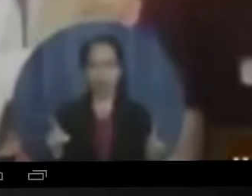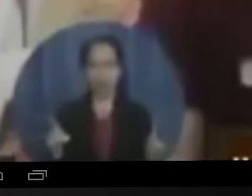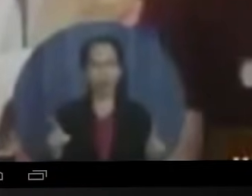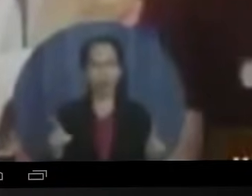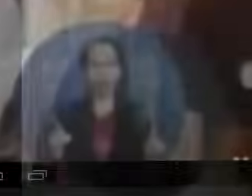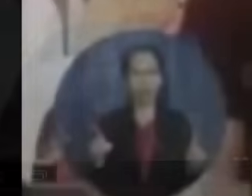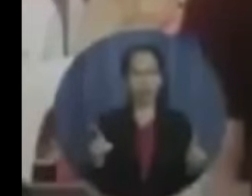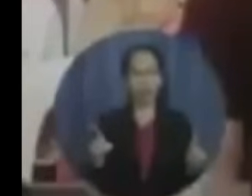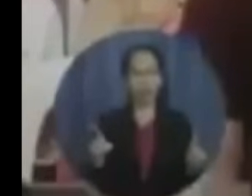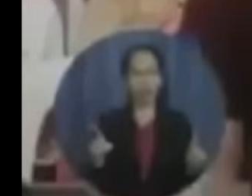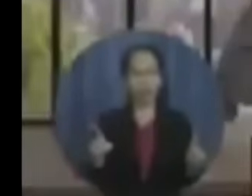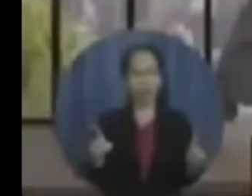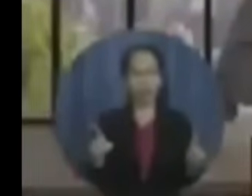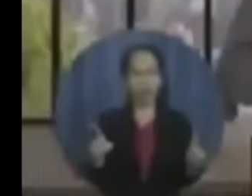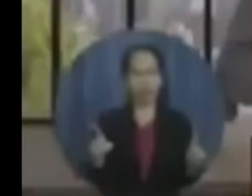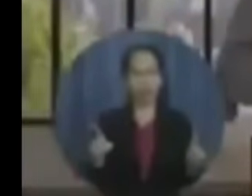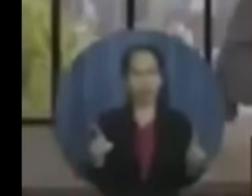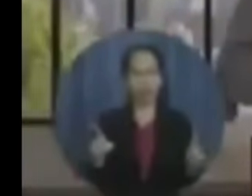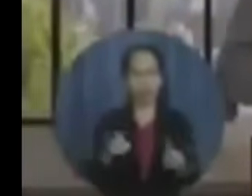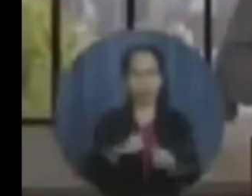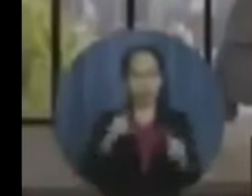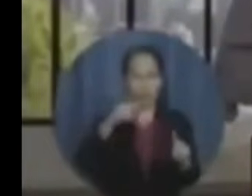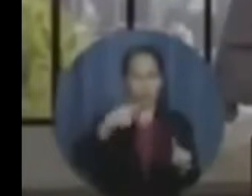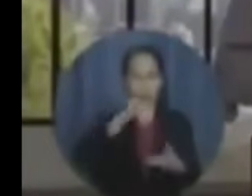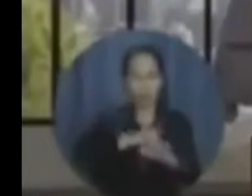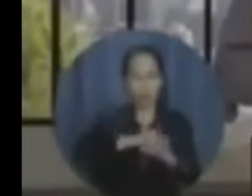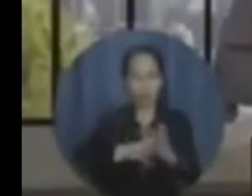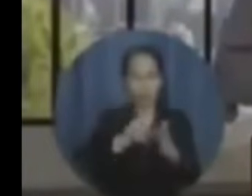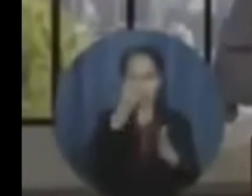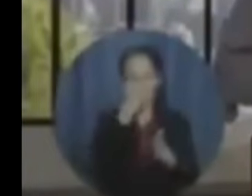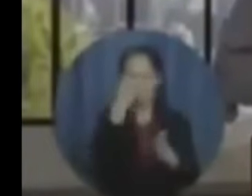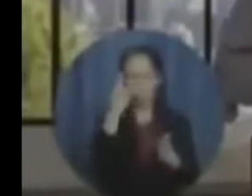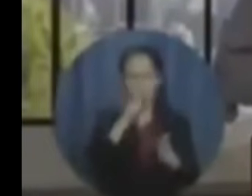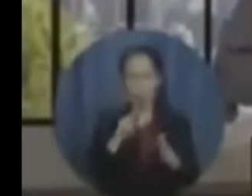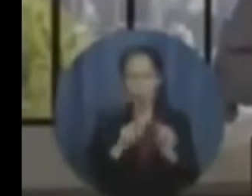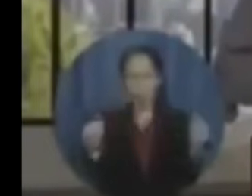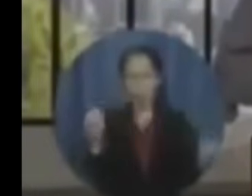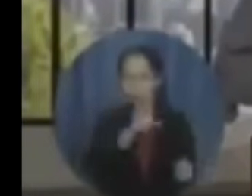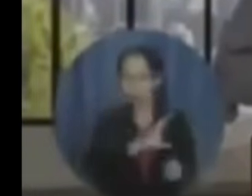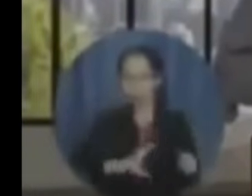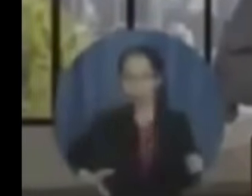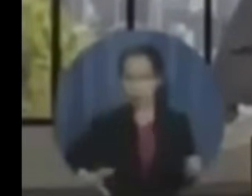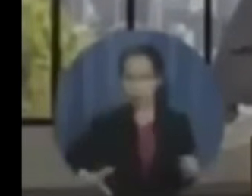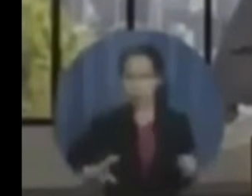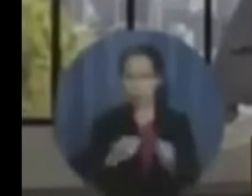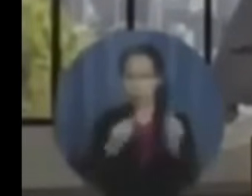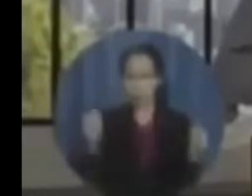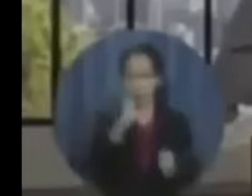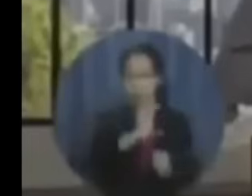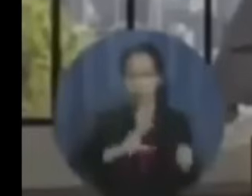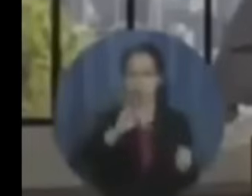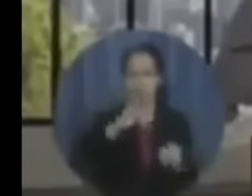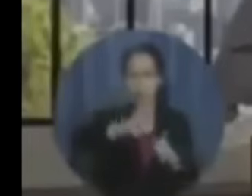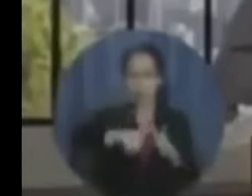sasabihin mo ba yung mga Katoliko na yun, Antikristo? Ang Antikristo, yung lumalaban kay Kristo. Pero